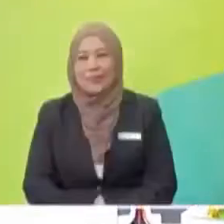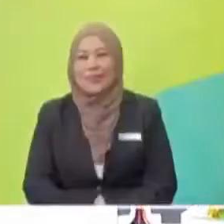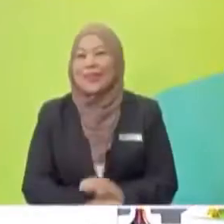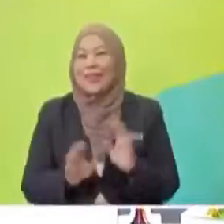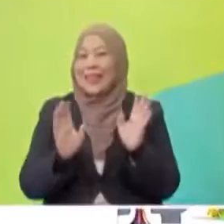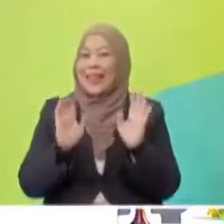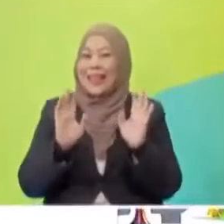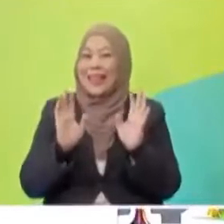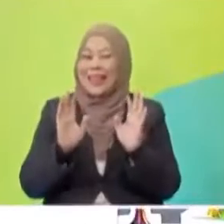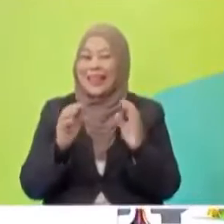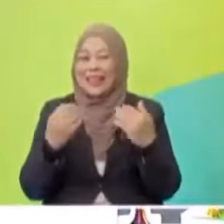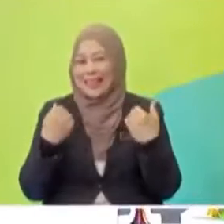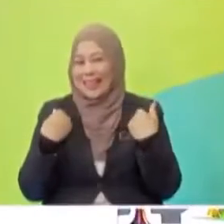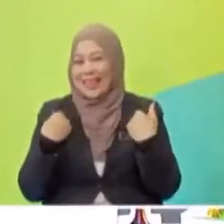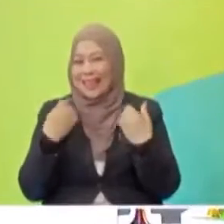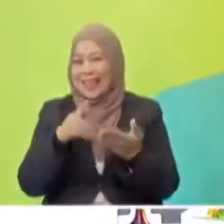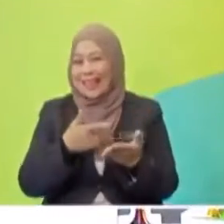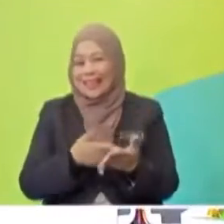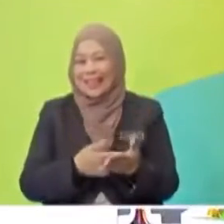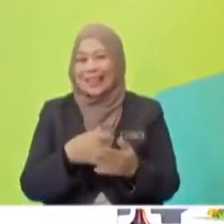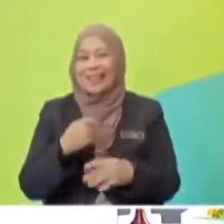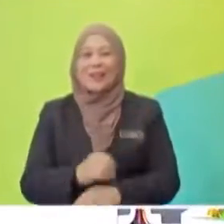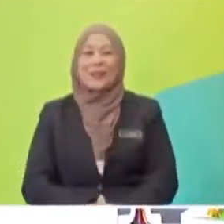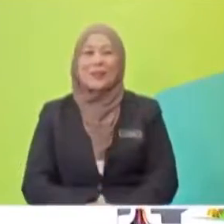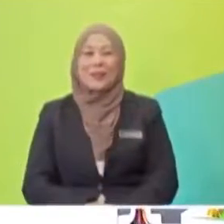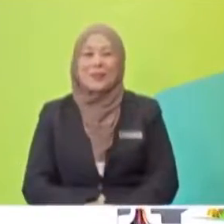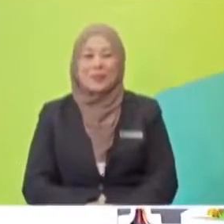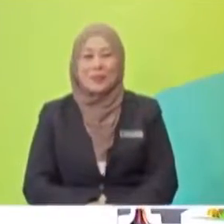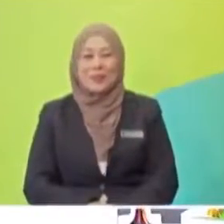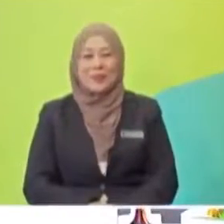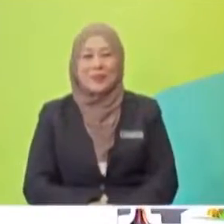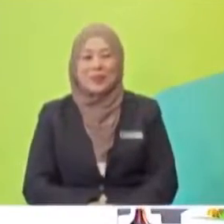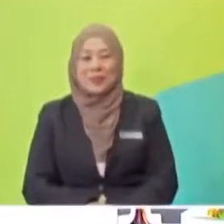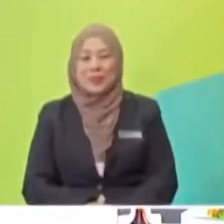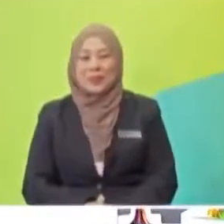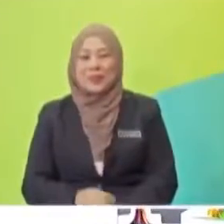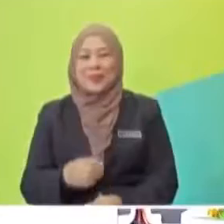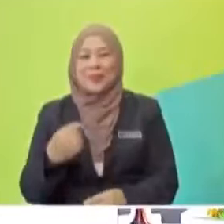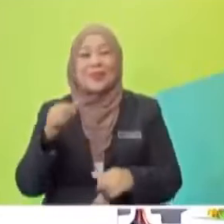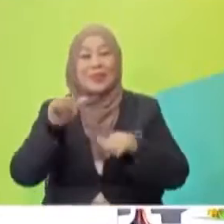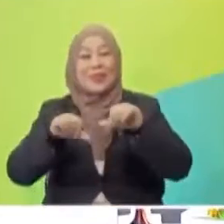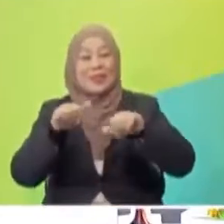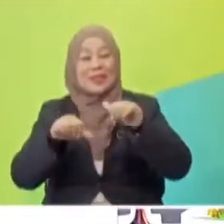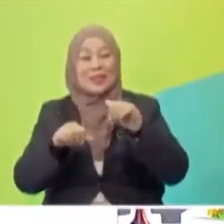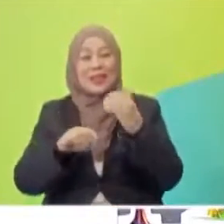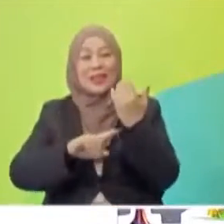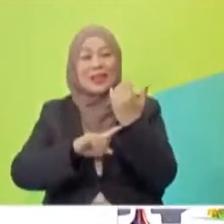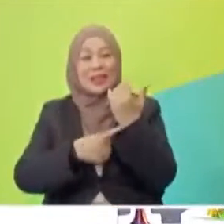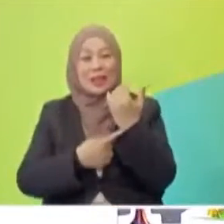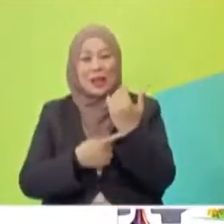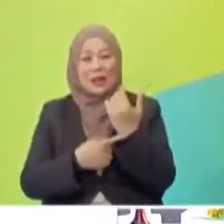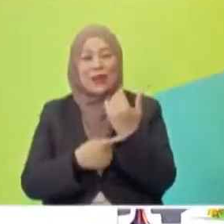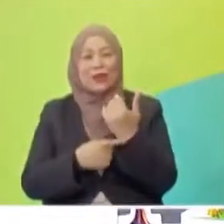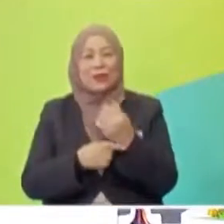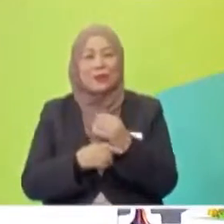kembali bersama dia dalam Didik Tiwi qpm hari ini kita dalam slot prasekolah untuk mata pelajaran sains awal Ria masih lagi bersama-sama